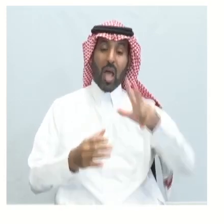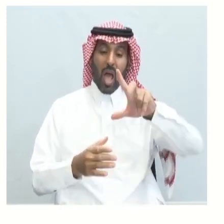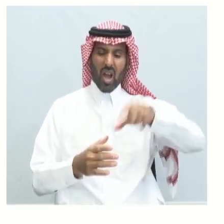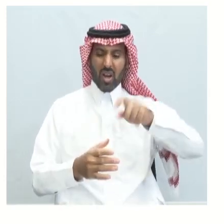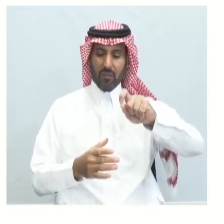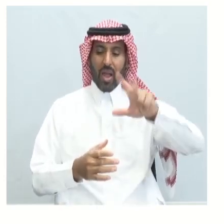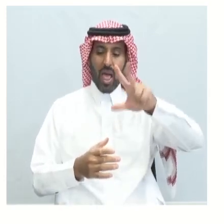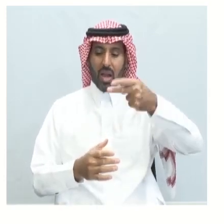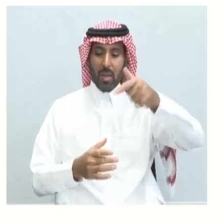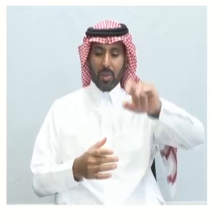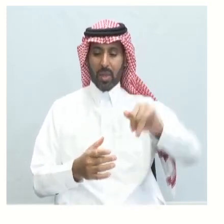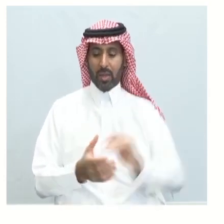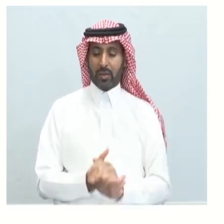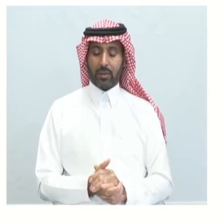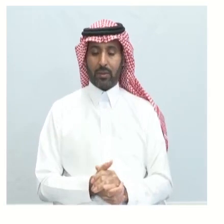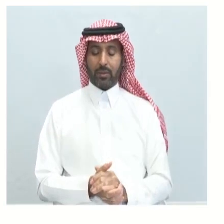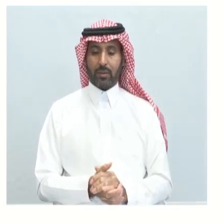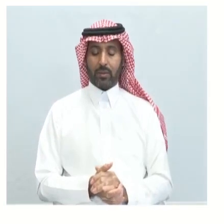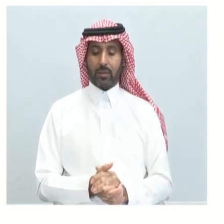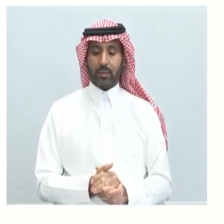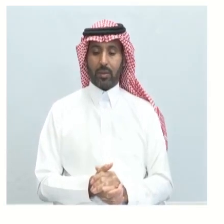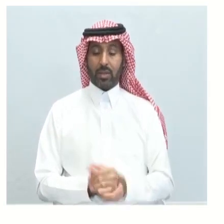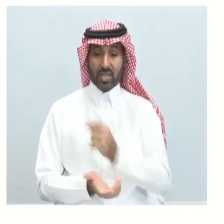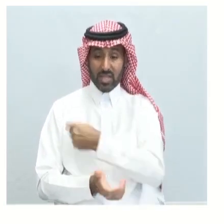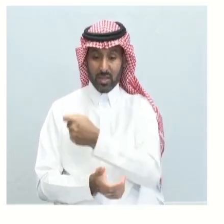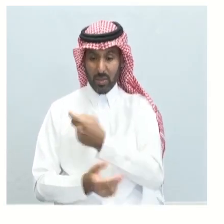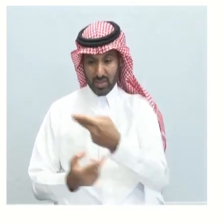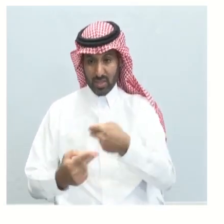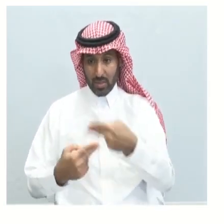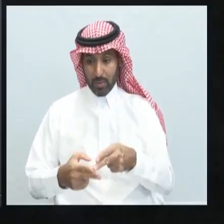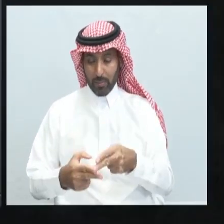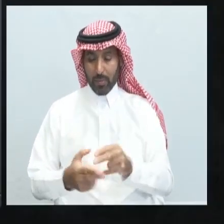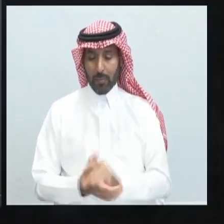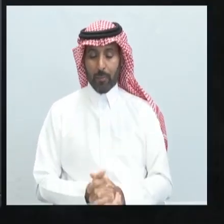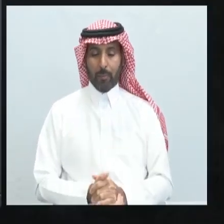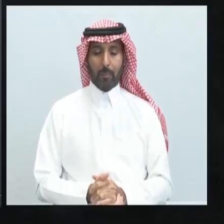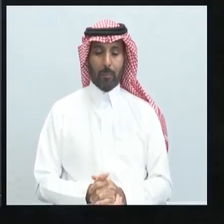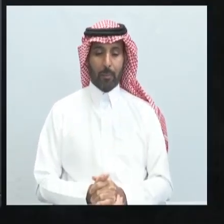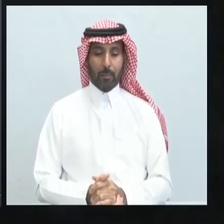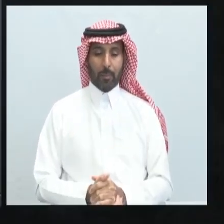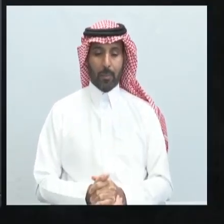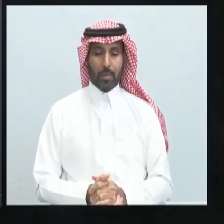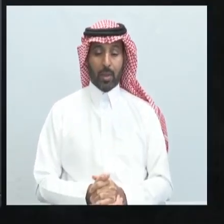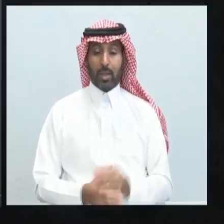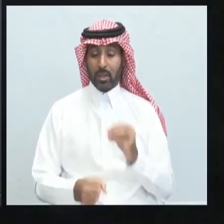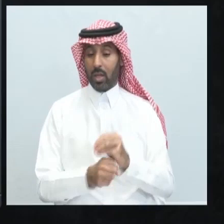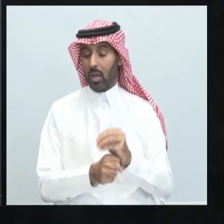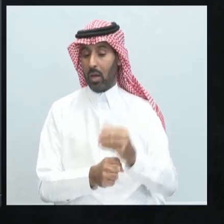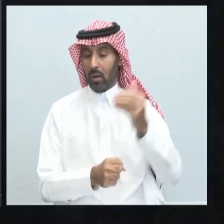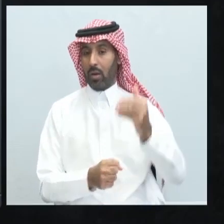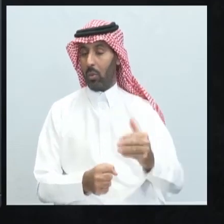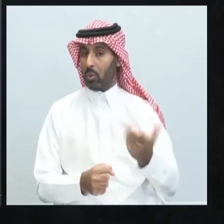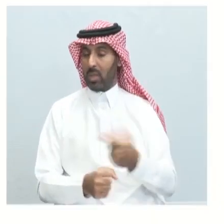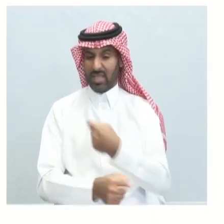العربي بعد ذلك لدينا هنا تجربه استهلاليه اعزائي الطلبه دعونا نتعرف على هذه